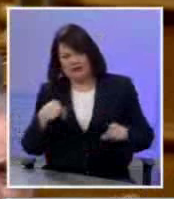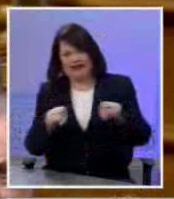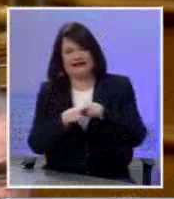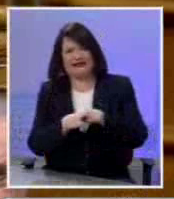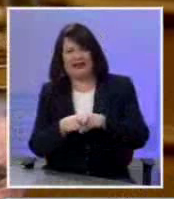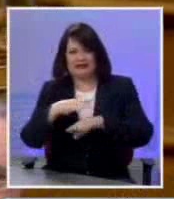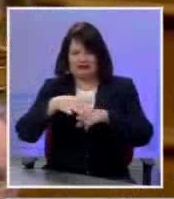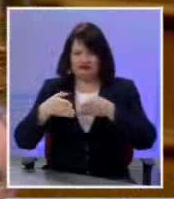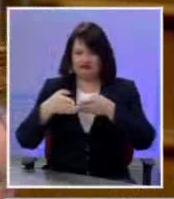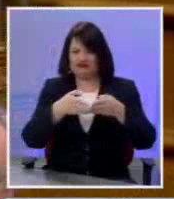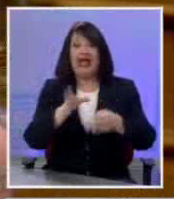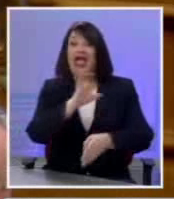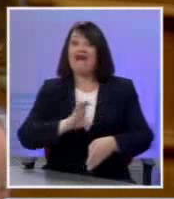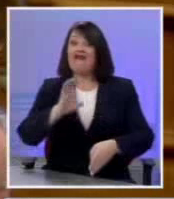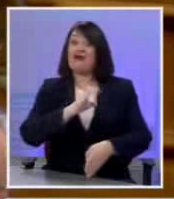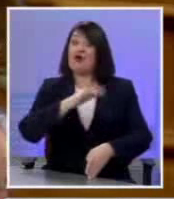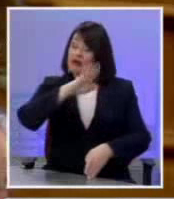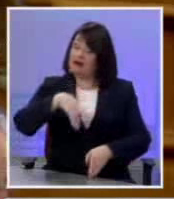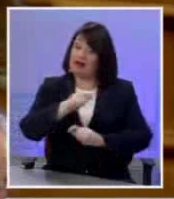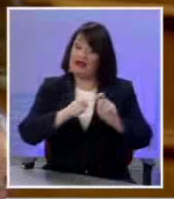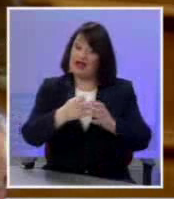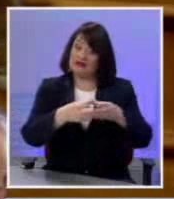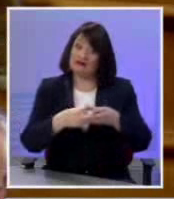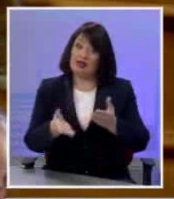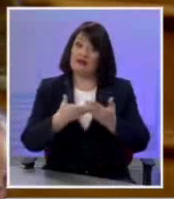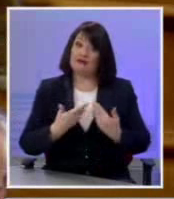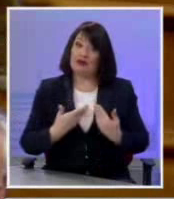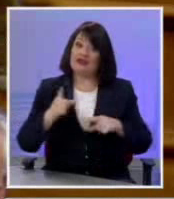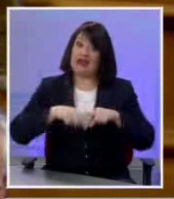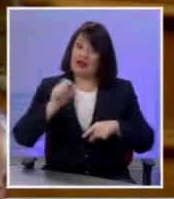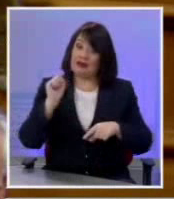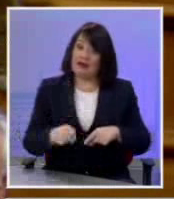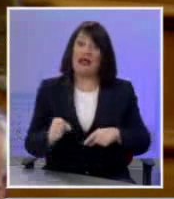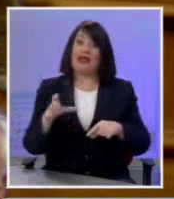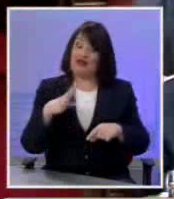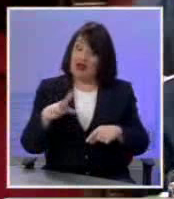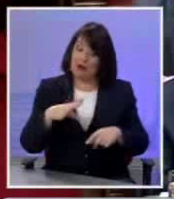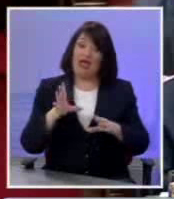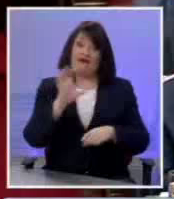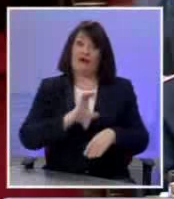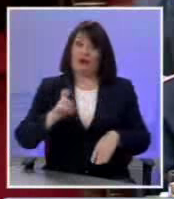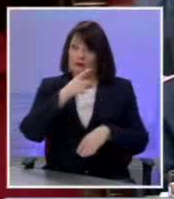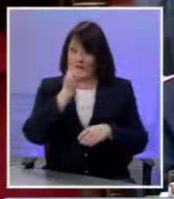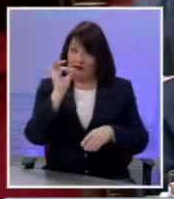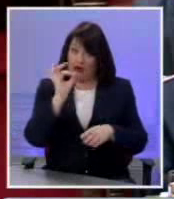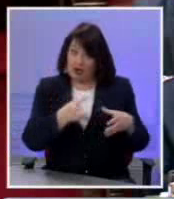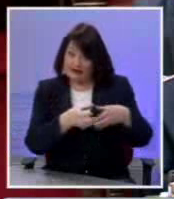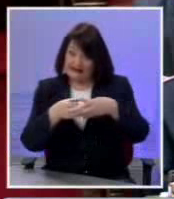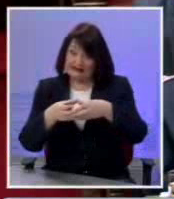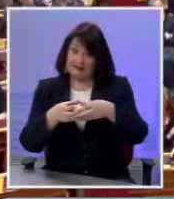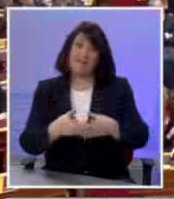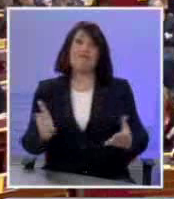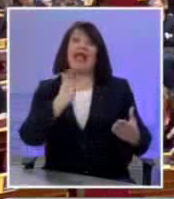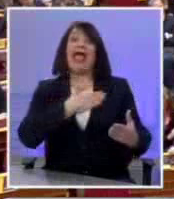ακτοφυλακή καλώς να έρθει και καλώς να συγκροτηθεί και θα συνδράμουν φυσικά οι ελληνικές δυνάμεις. Απόλυτη αρμοδιότητα της φύλαξης των συνόρων